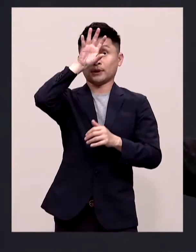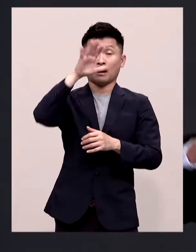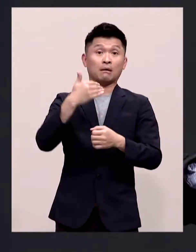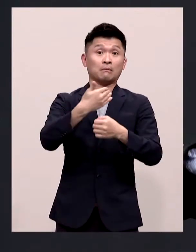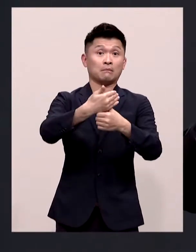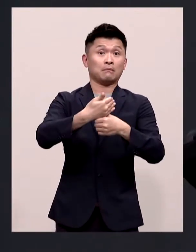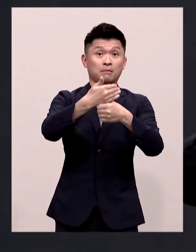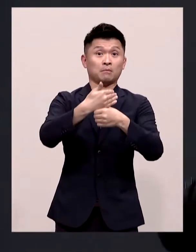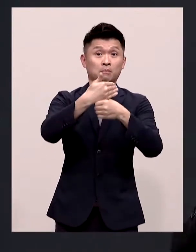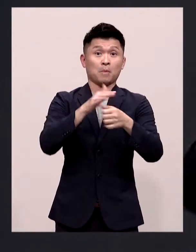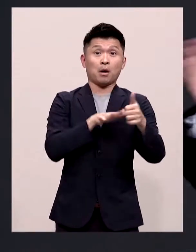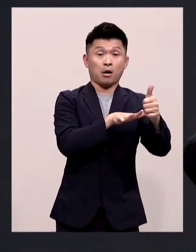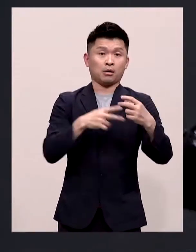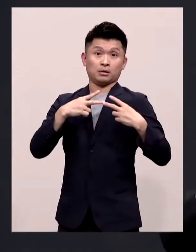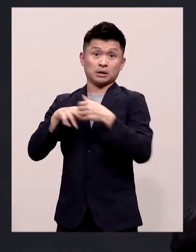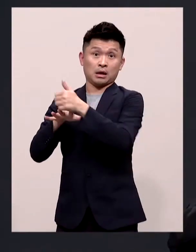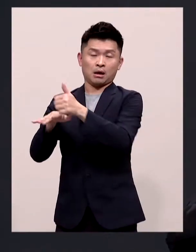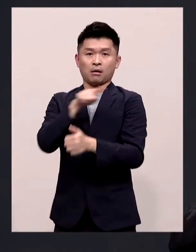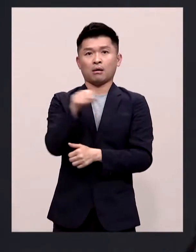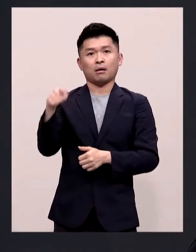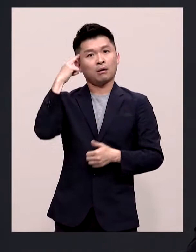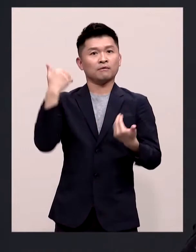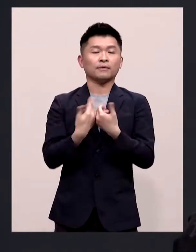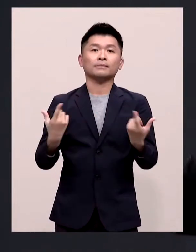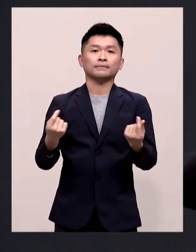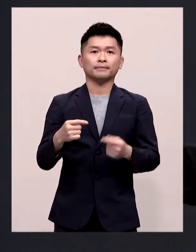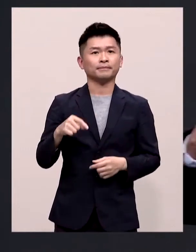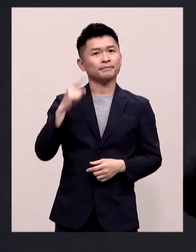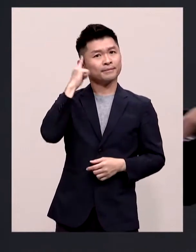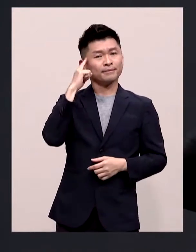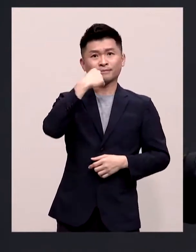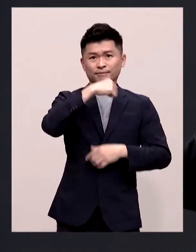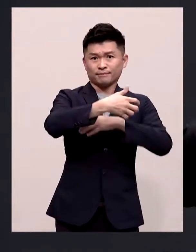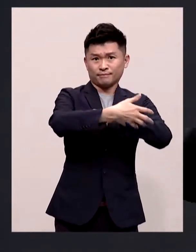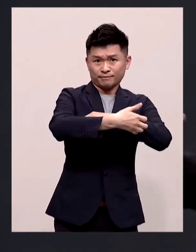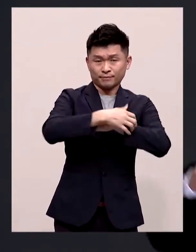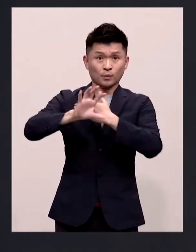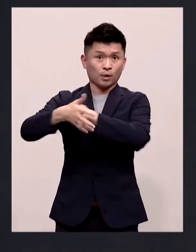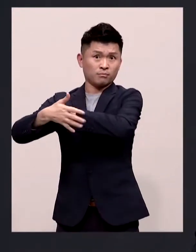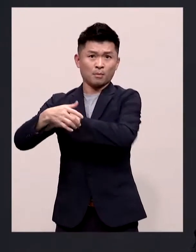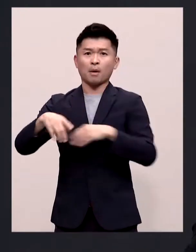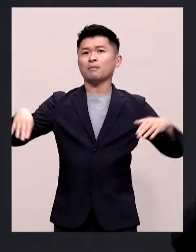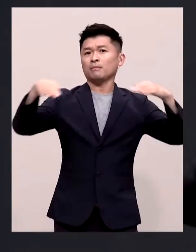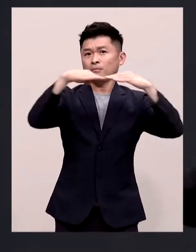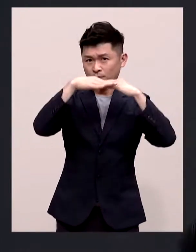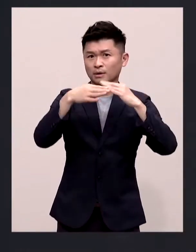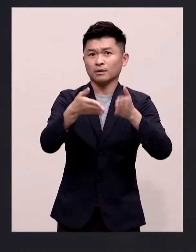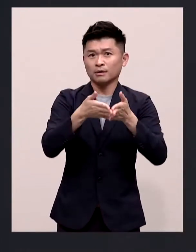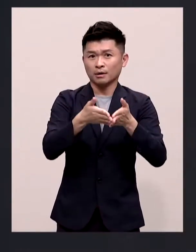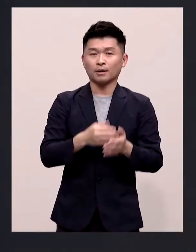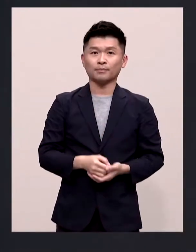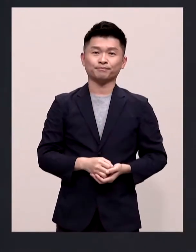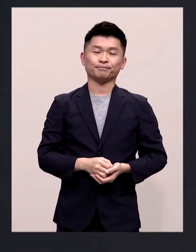媽政府跟現在的蔡英文都反對因為他們說 本樓外樓要平頂這樣才有公平我現在